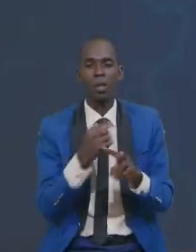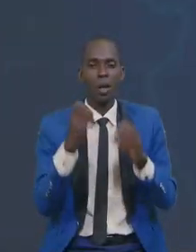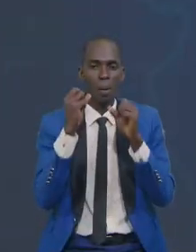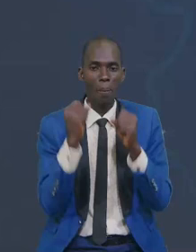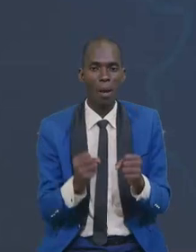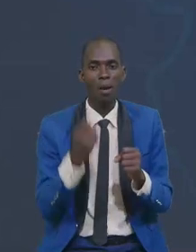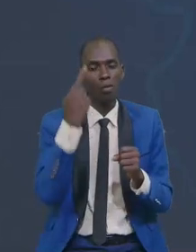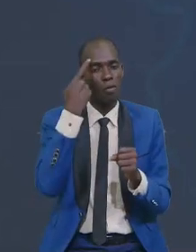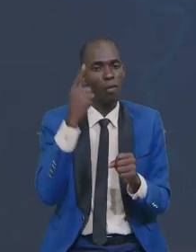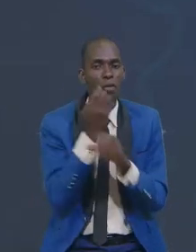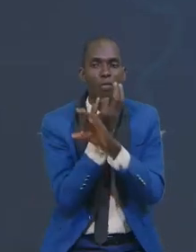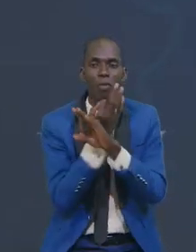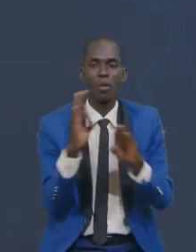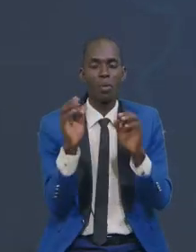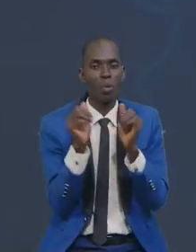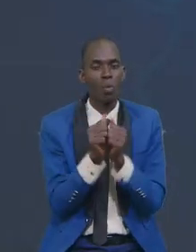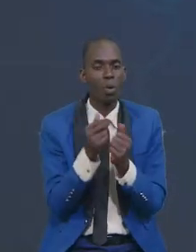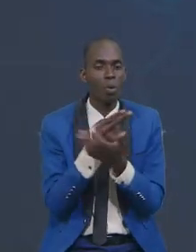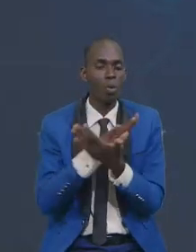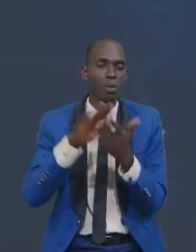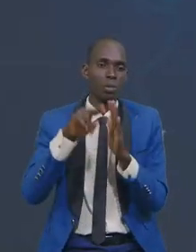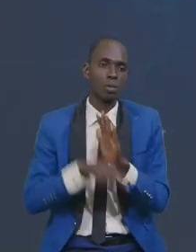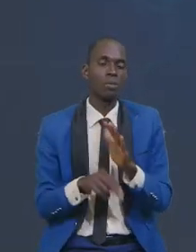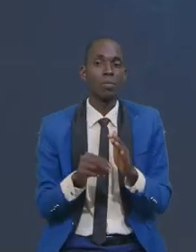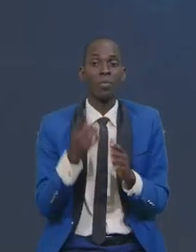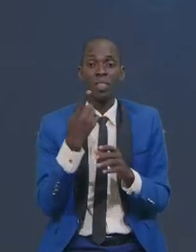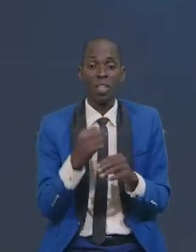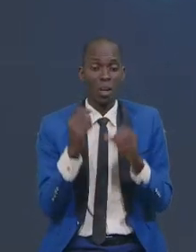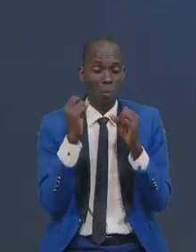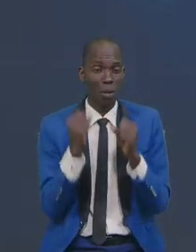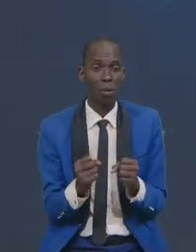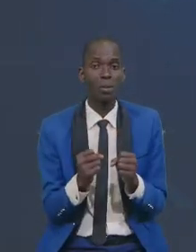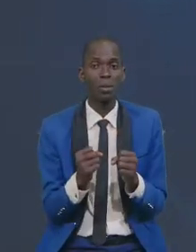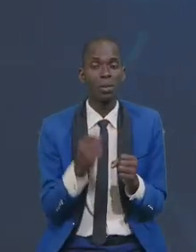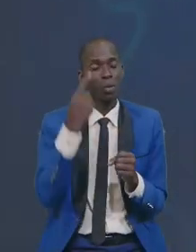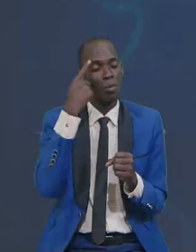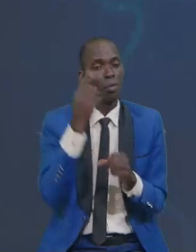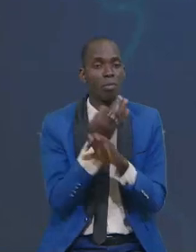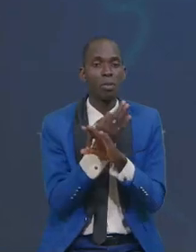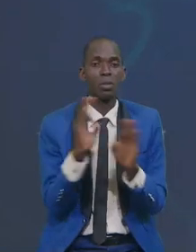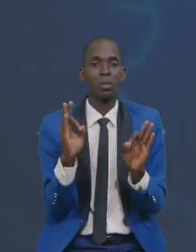Deuxième élément, la puissance pour la libération avec la sainteté.